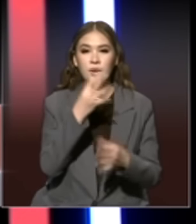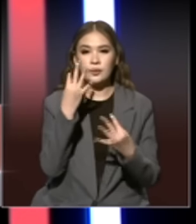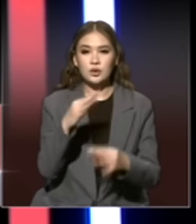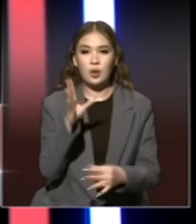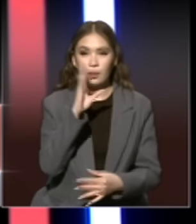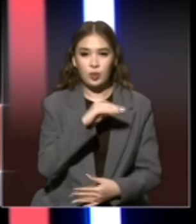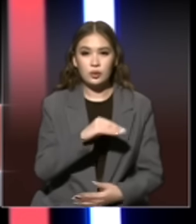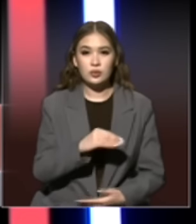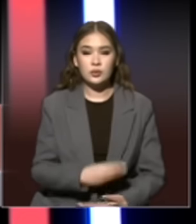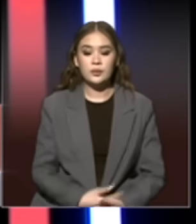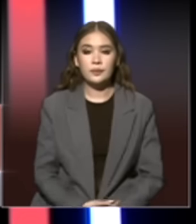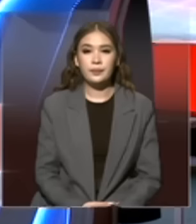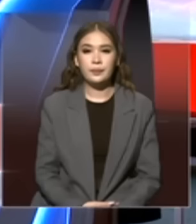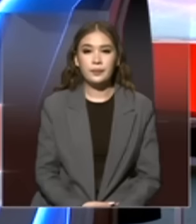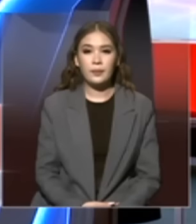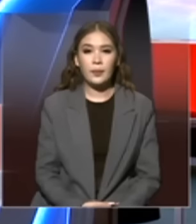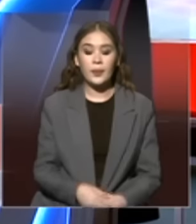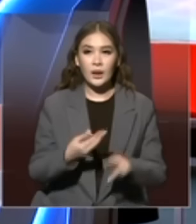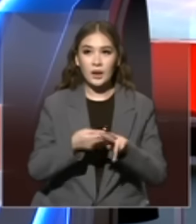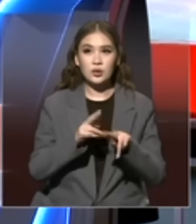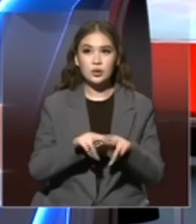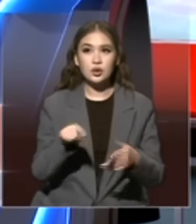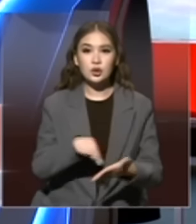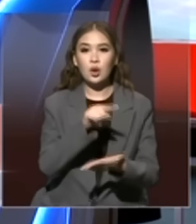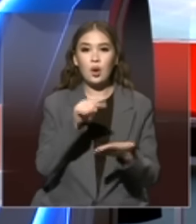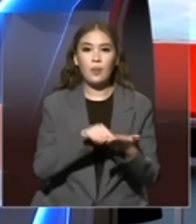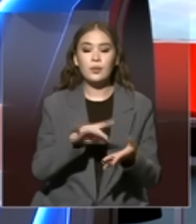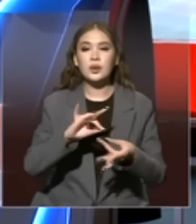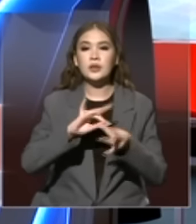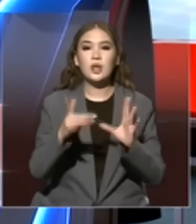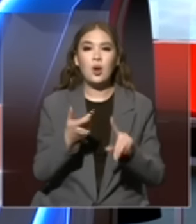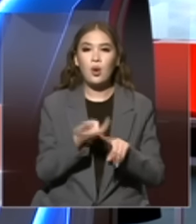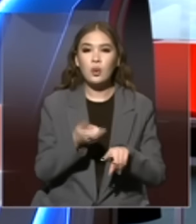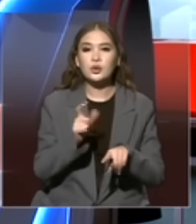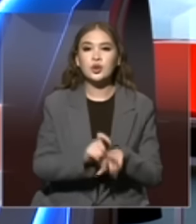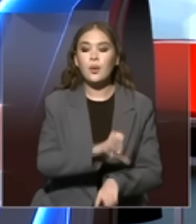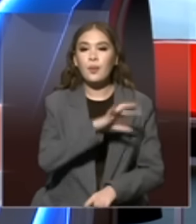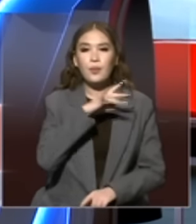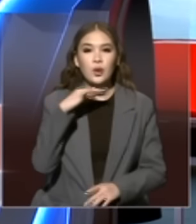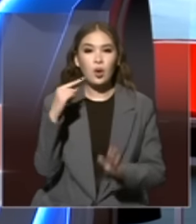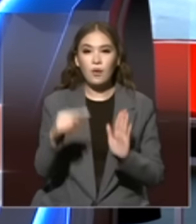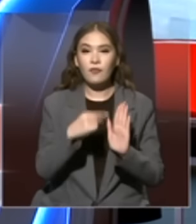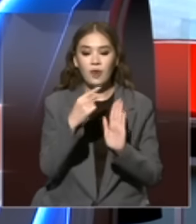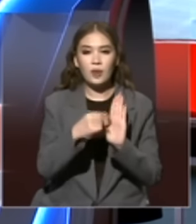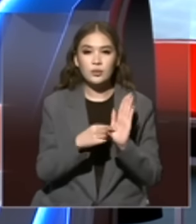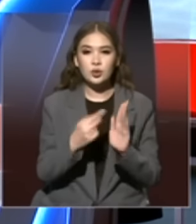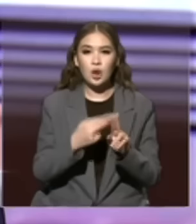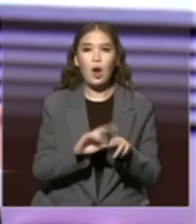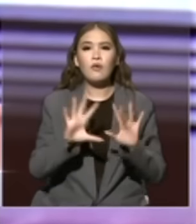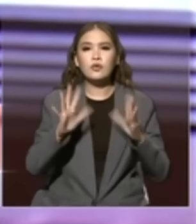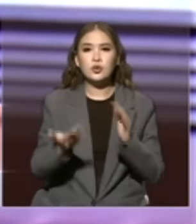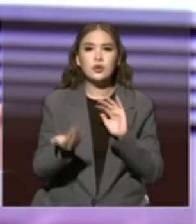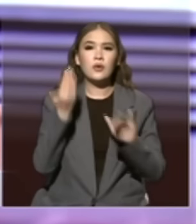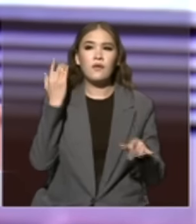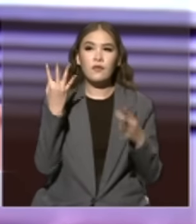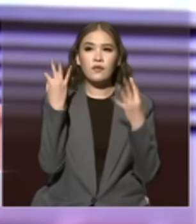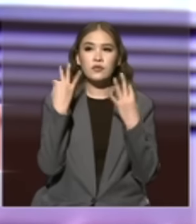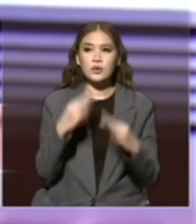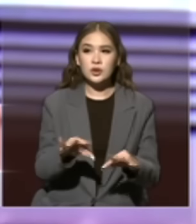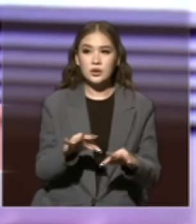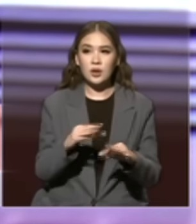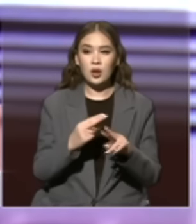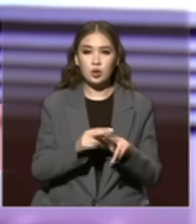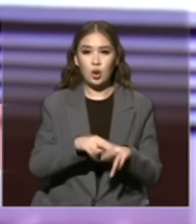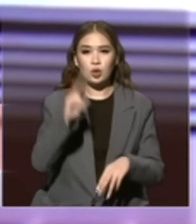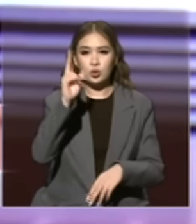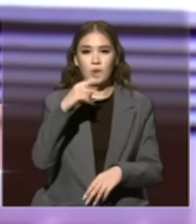бостандыққа? Бұл жерде осы сұрақ әлеуметтік желіде де бірақ көп өріп жатыр ғой. Ертең тез шығып кетпей ма Бишімбаев деген? Жоқ, Бишімбаев отырмайды